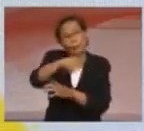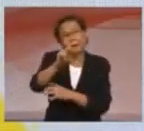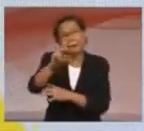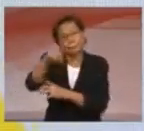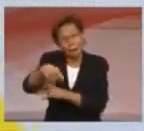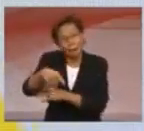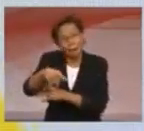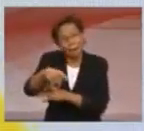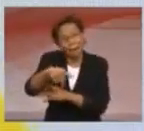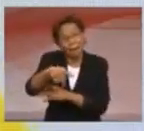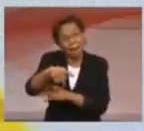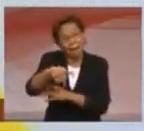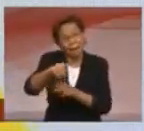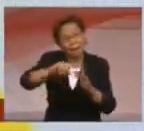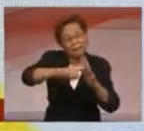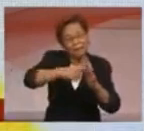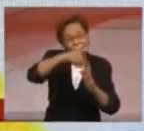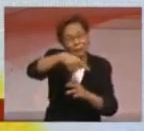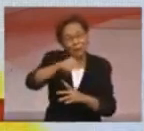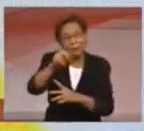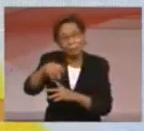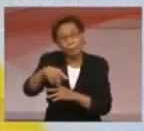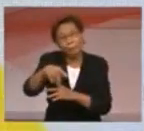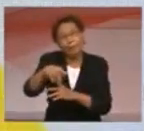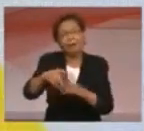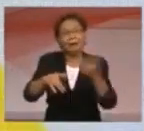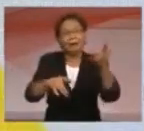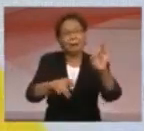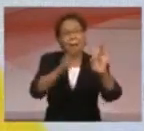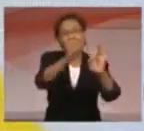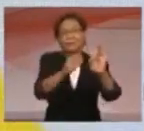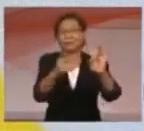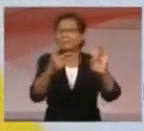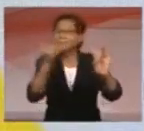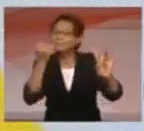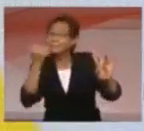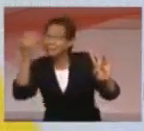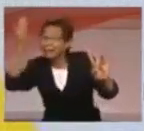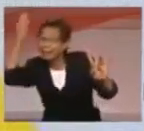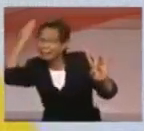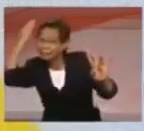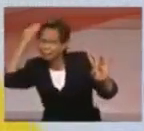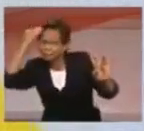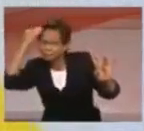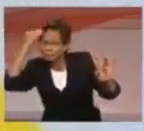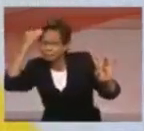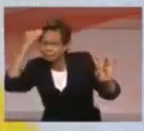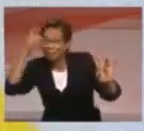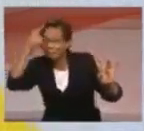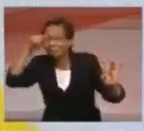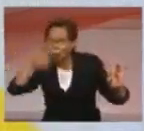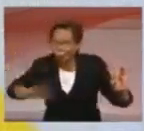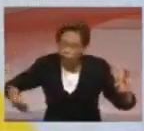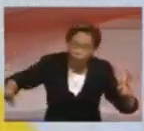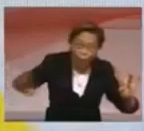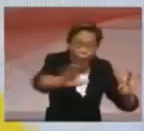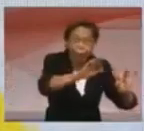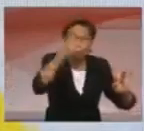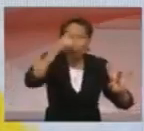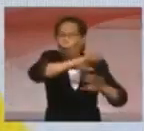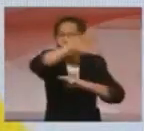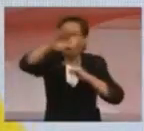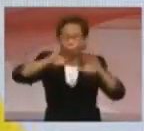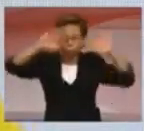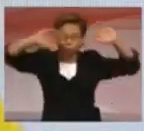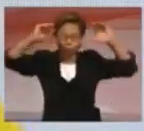Pergerakan PKP mulai 18 Mac yang lalu bagi membolehkan seluruh tumpuan diberikan